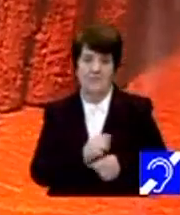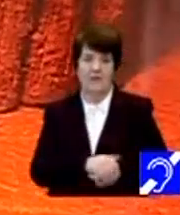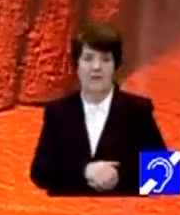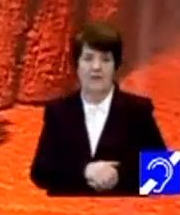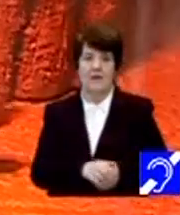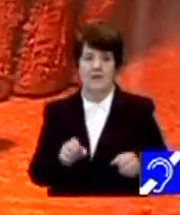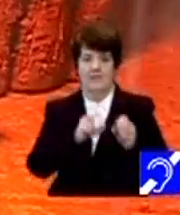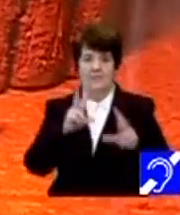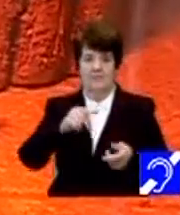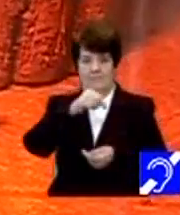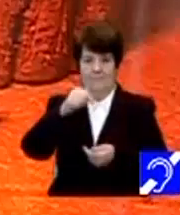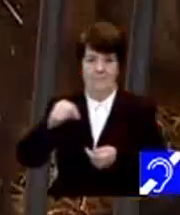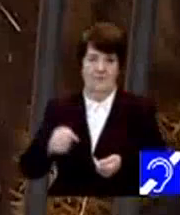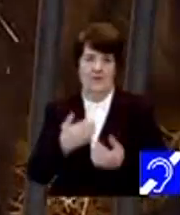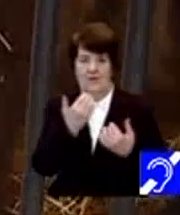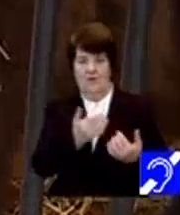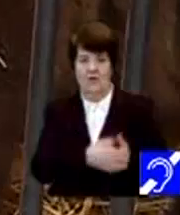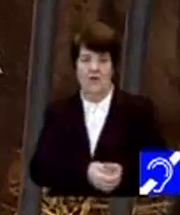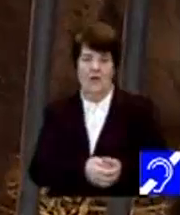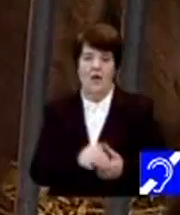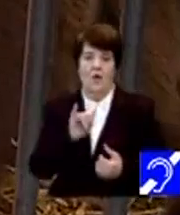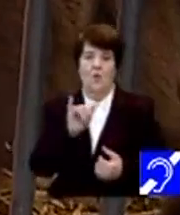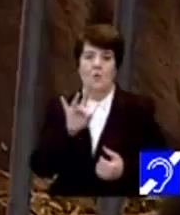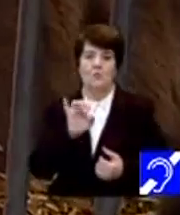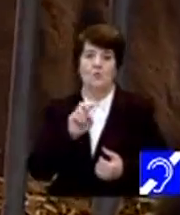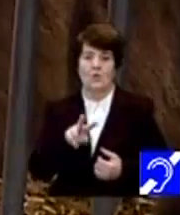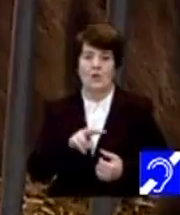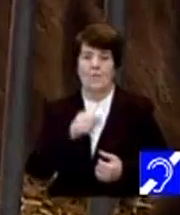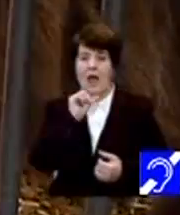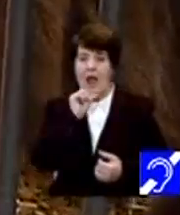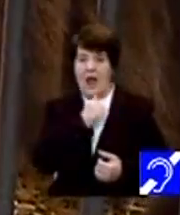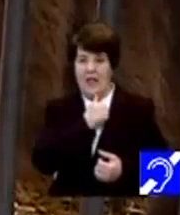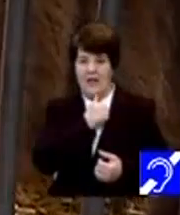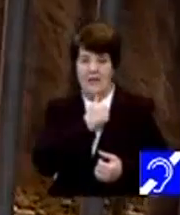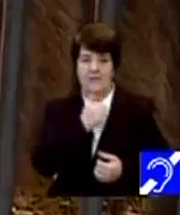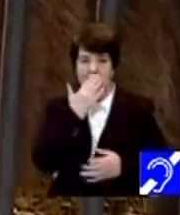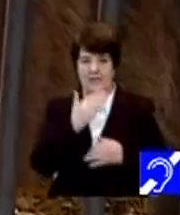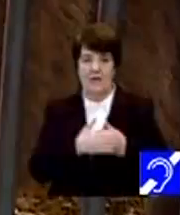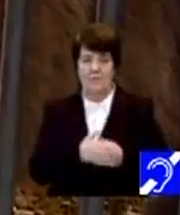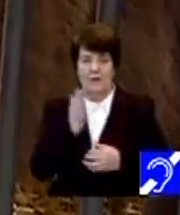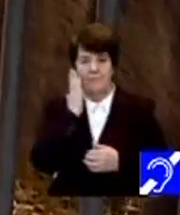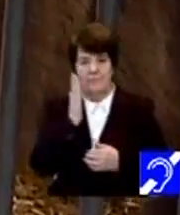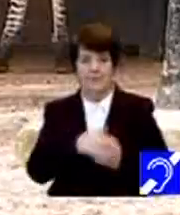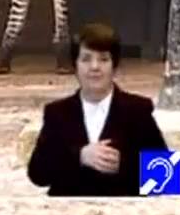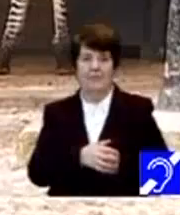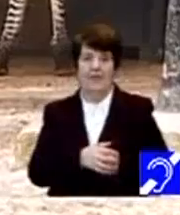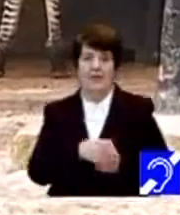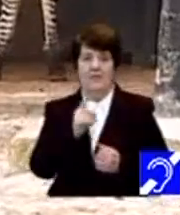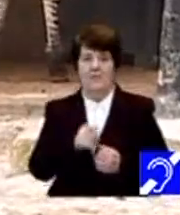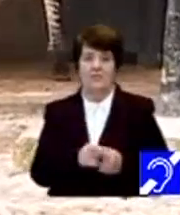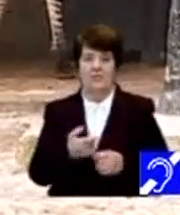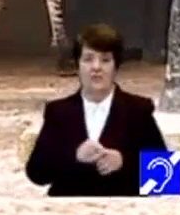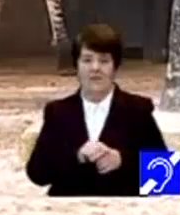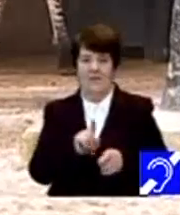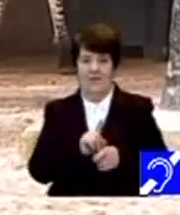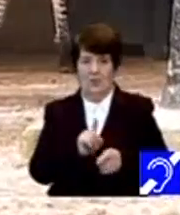toate caracteristici și specifice speciilor. Ursul a devenit și el mai leneș și se apropie de starea de hibernare.